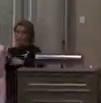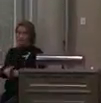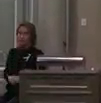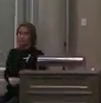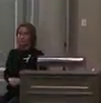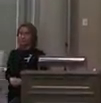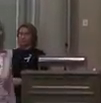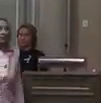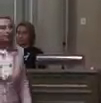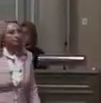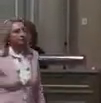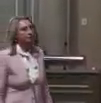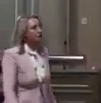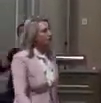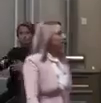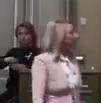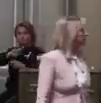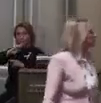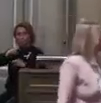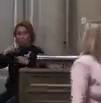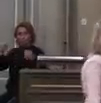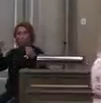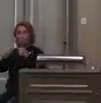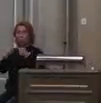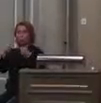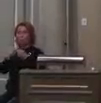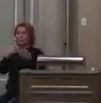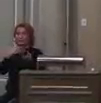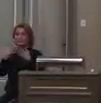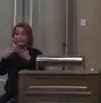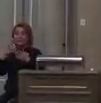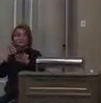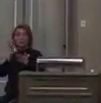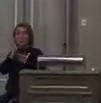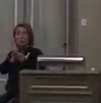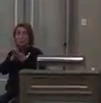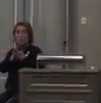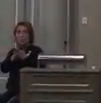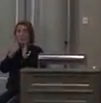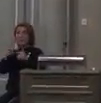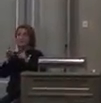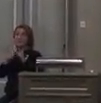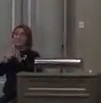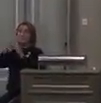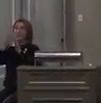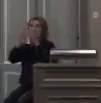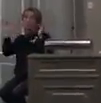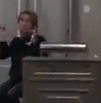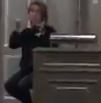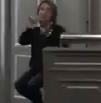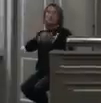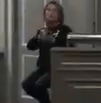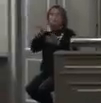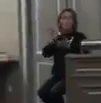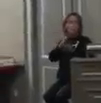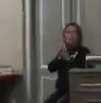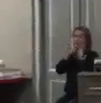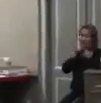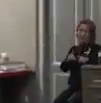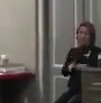Zagrebu? Hvala lijepo. Hvala lijepo, gospodine gradonačelniče. Što se tiče javnosti sjednice, ona se prenosi na bilo na našem web sajtu i na YouTube. Ne, bilo je